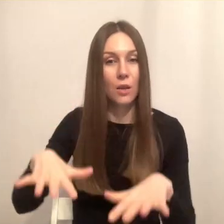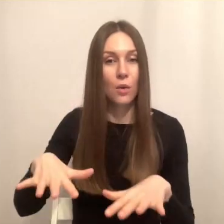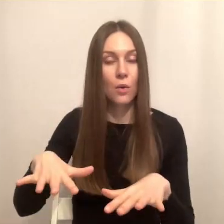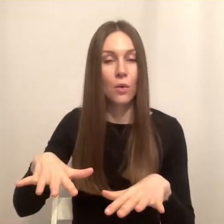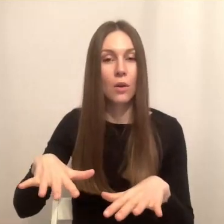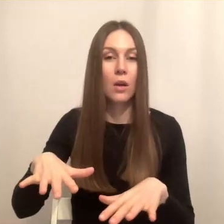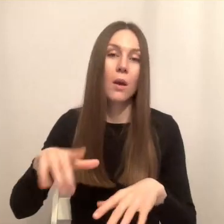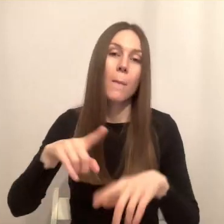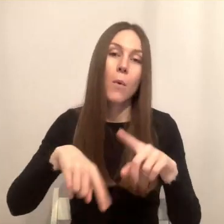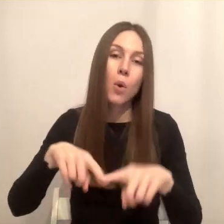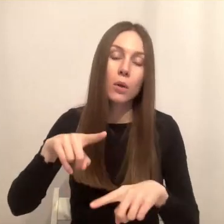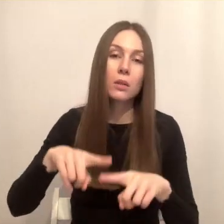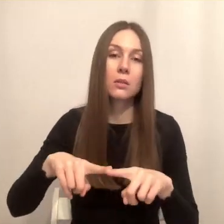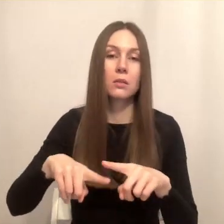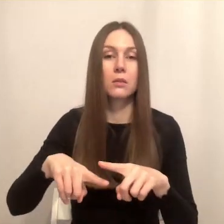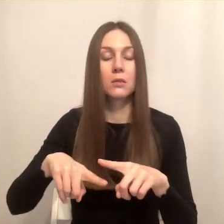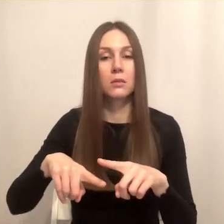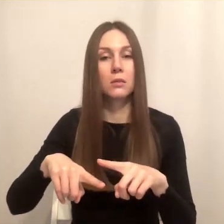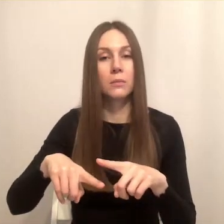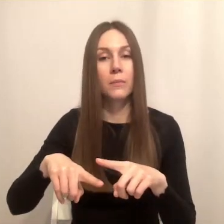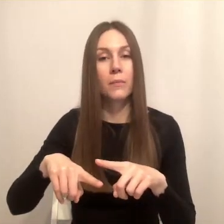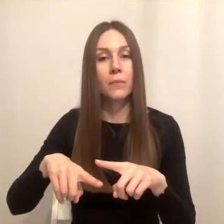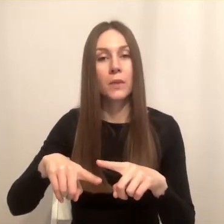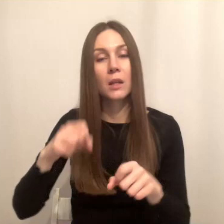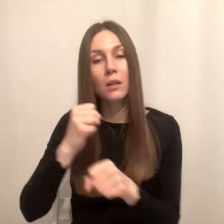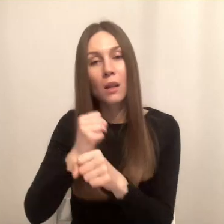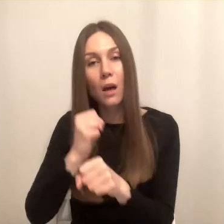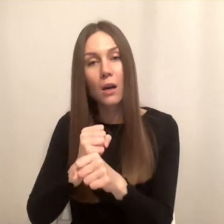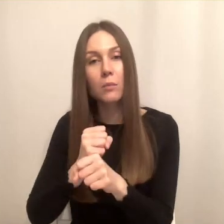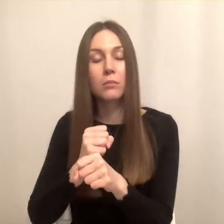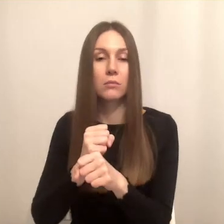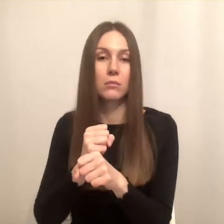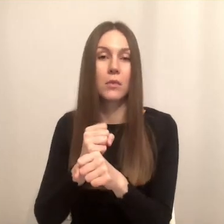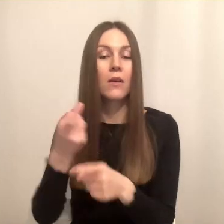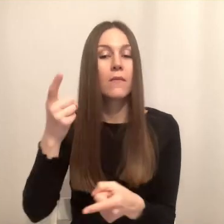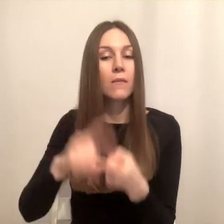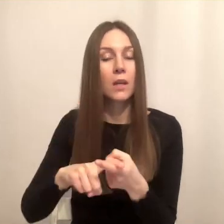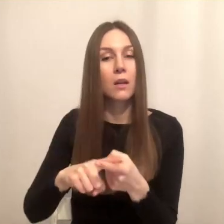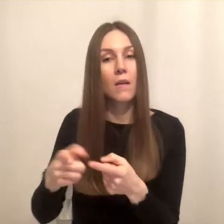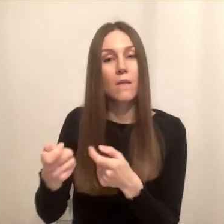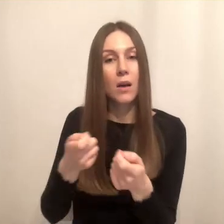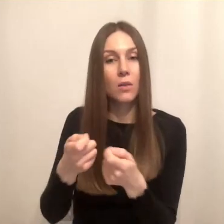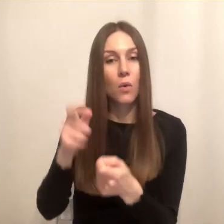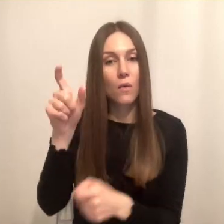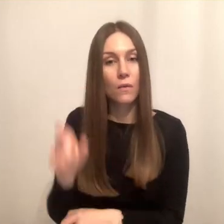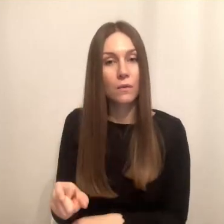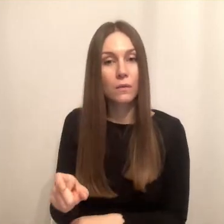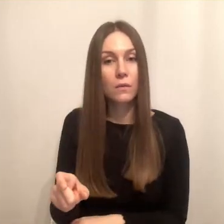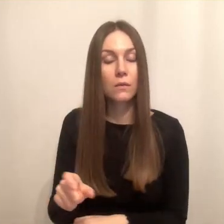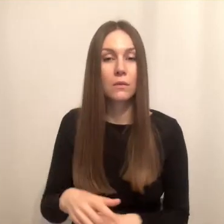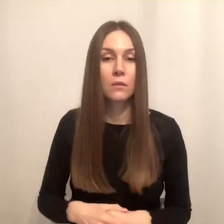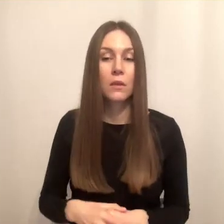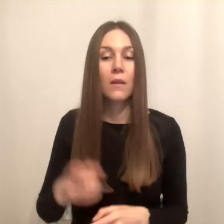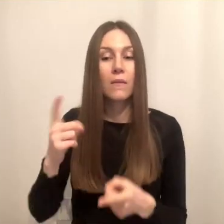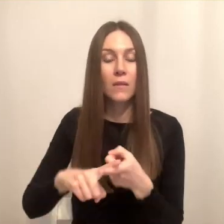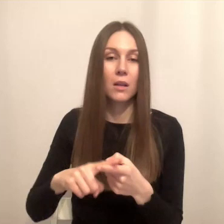politinė, tiek ir darbo, tai priklauso nuo vadovo, tai priklauso nuo